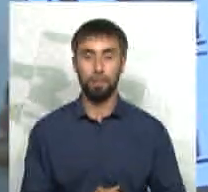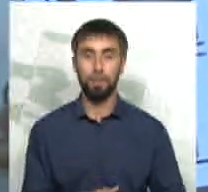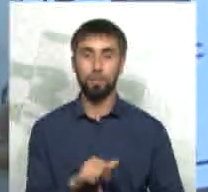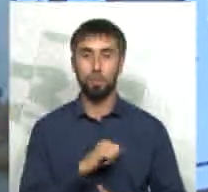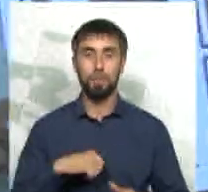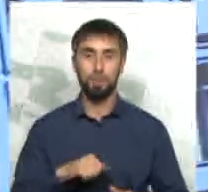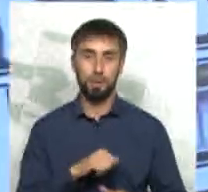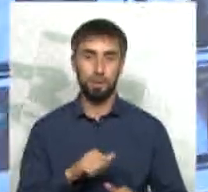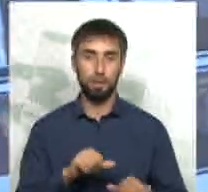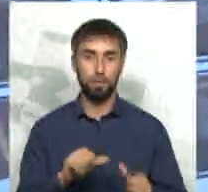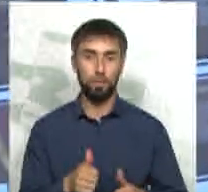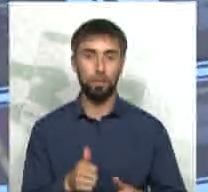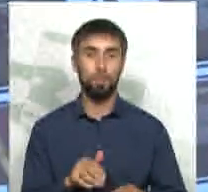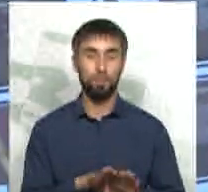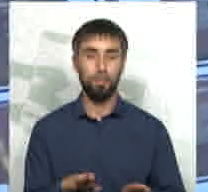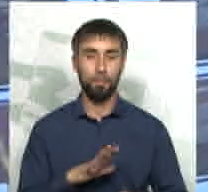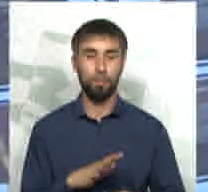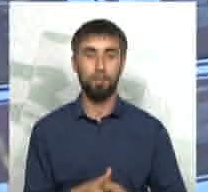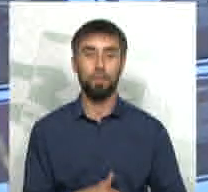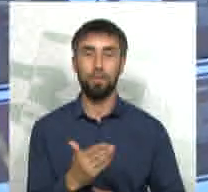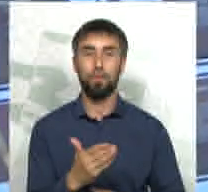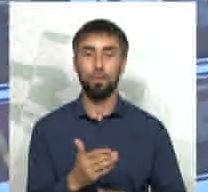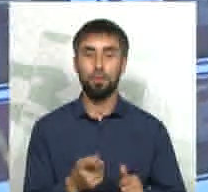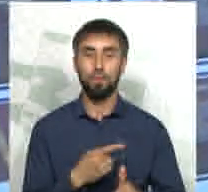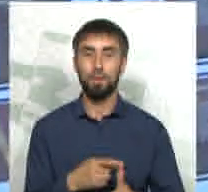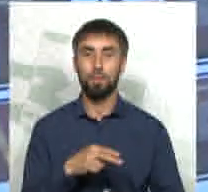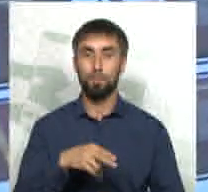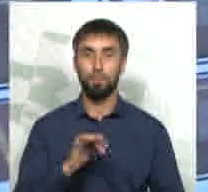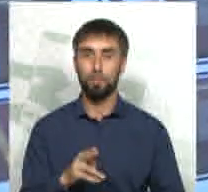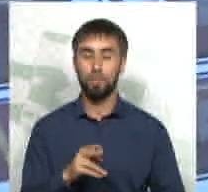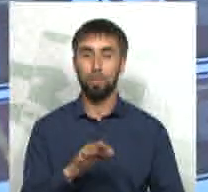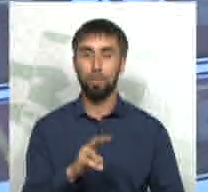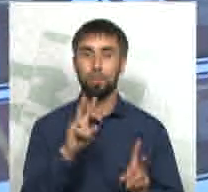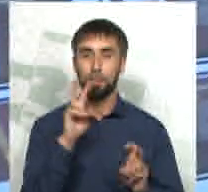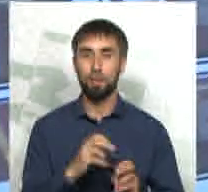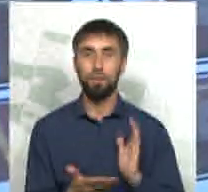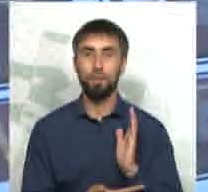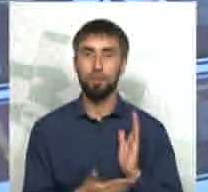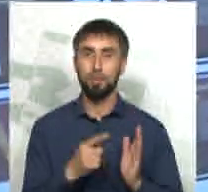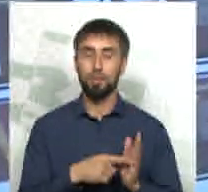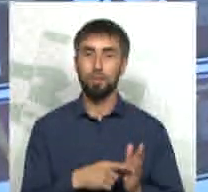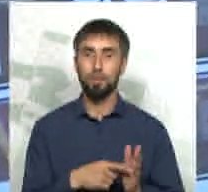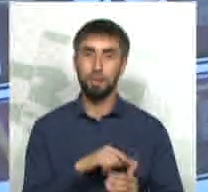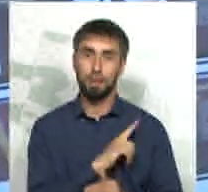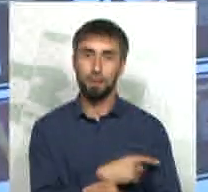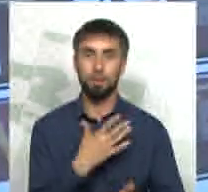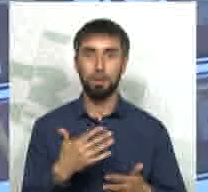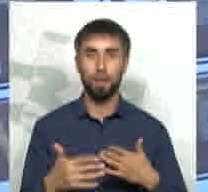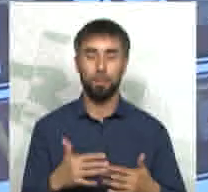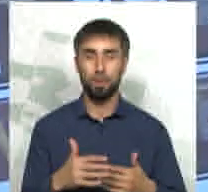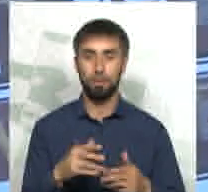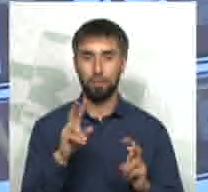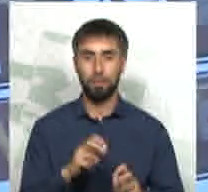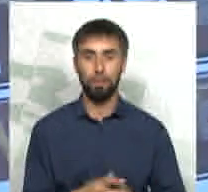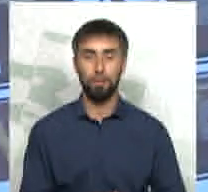форм Эштхани. Он его обахди, он ген с чай, бустым хамбир. Ген адашти,